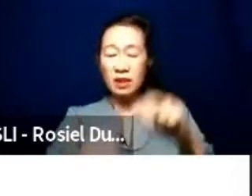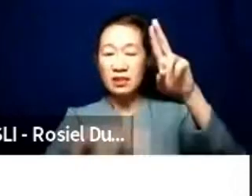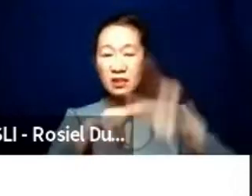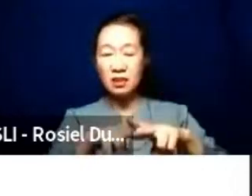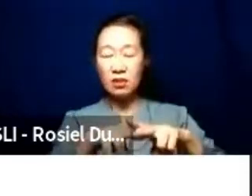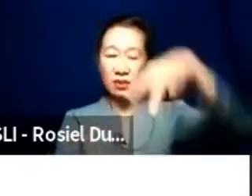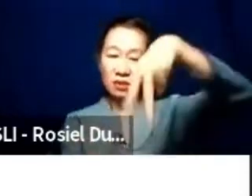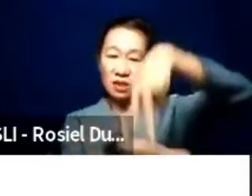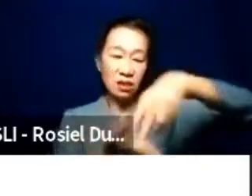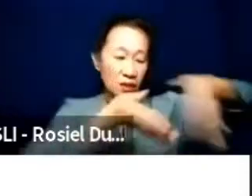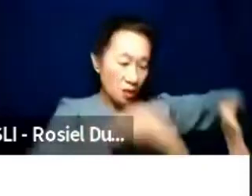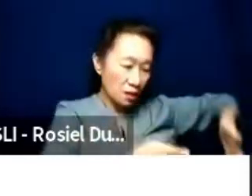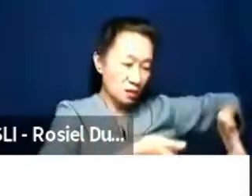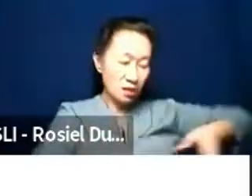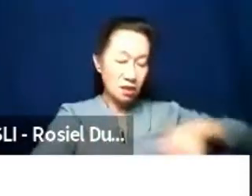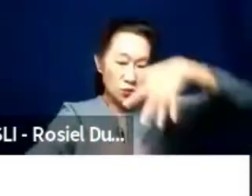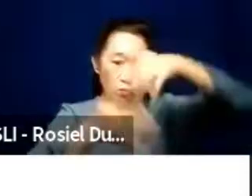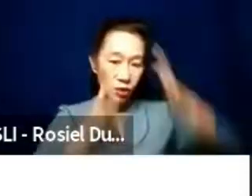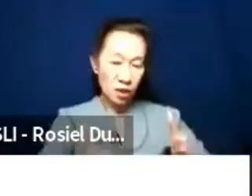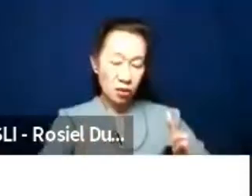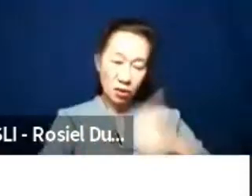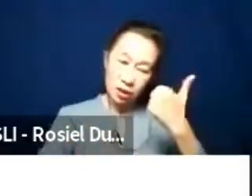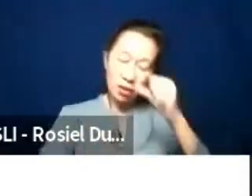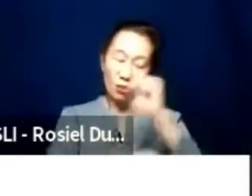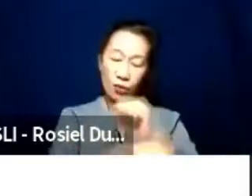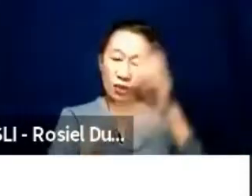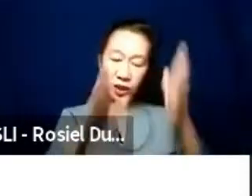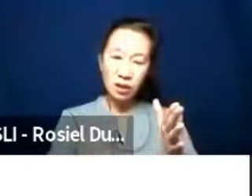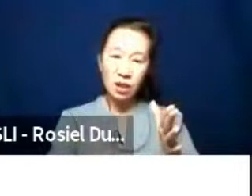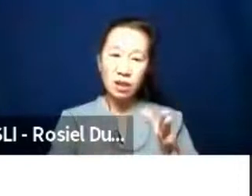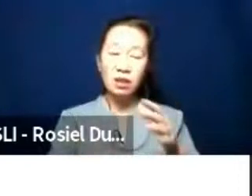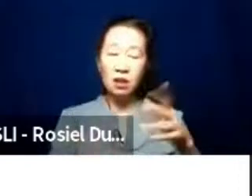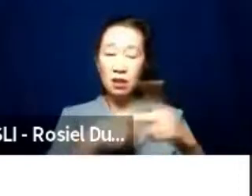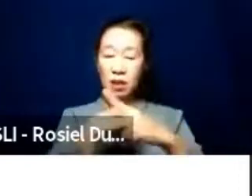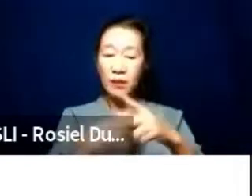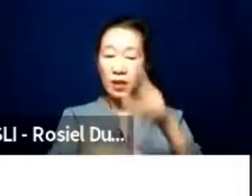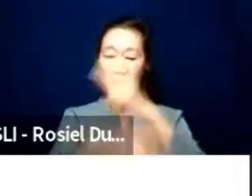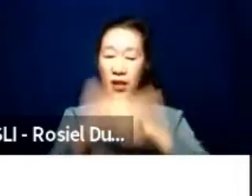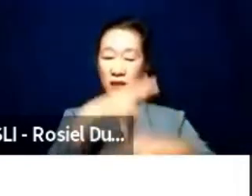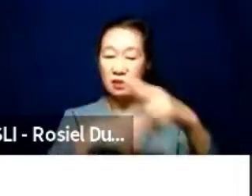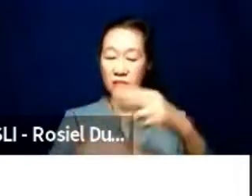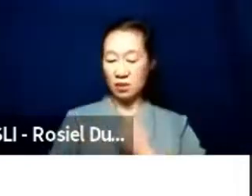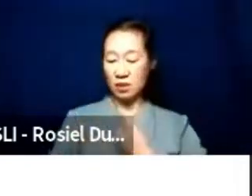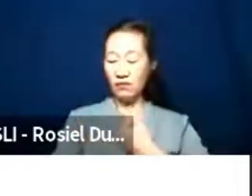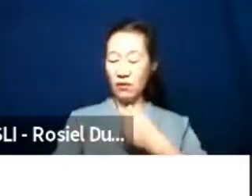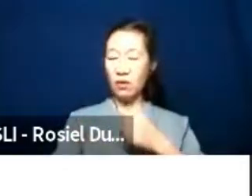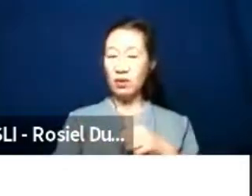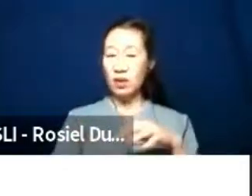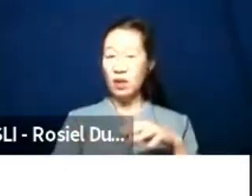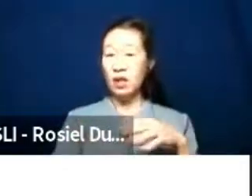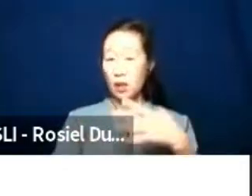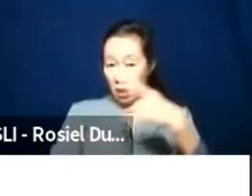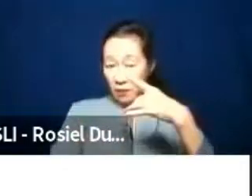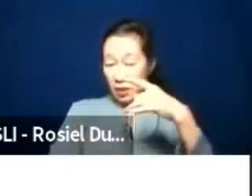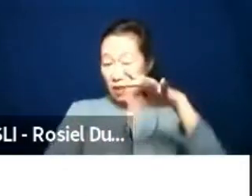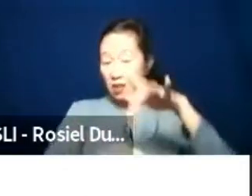another student or another worker? Kaya niya bang keep his hands to himself, or mahilig pa rin ba siyang manghawak ng ibang tao?